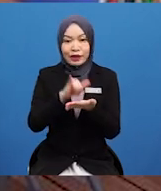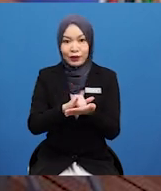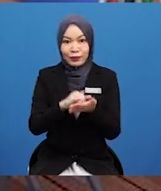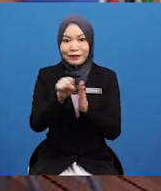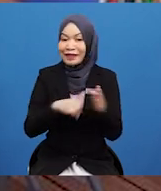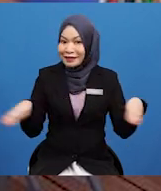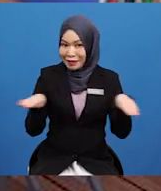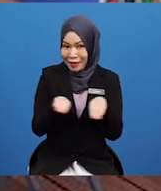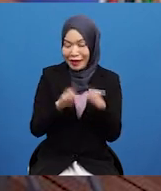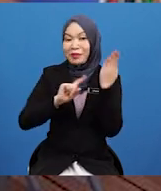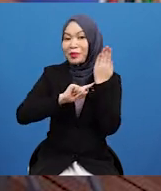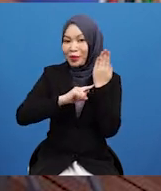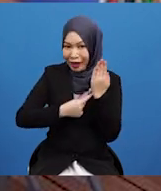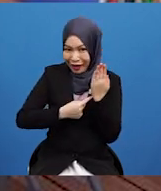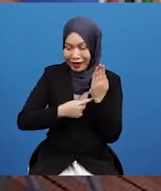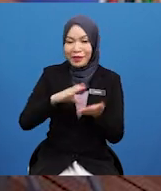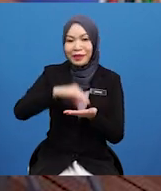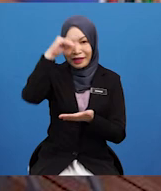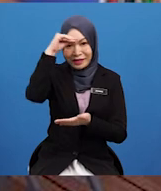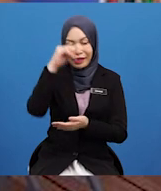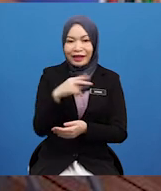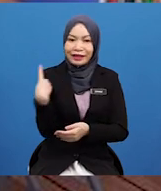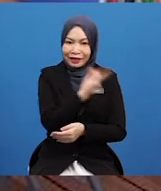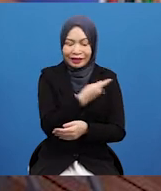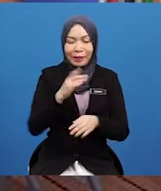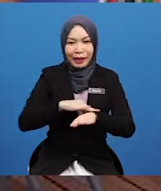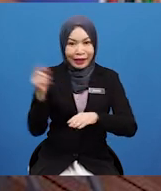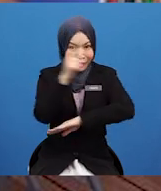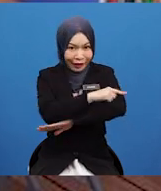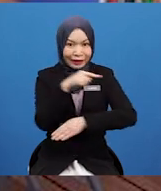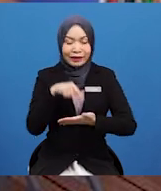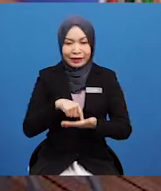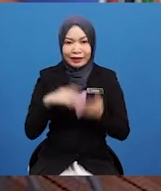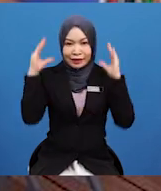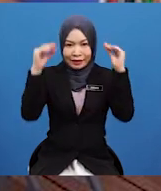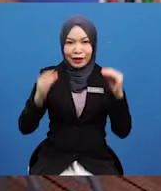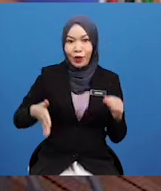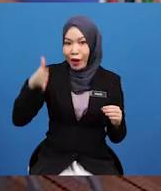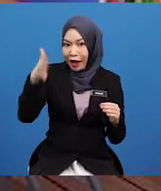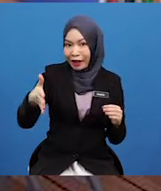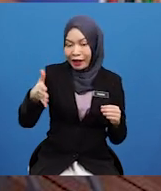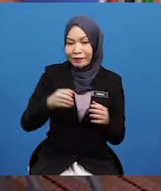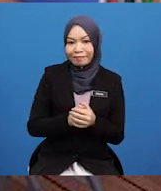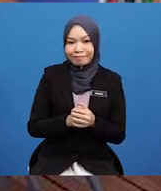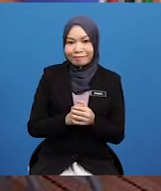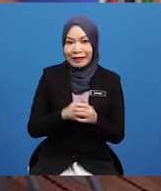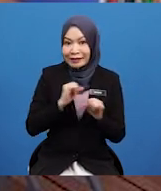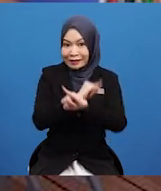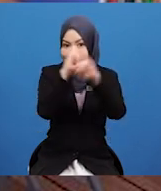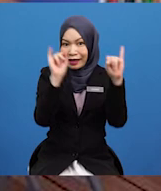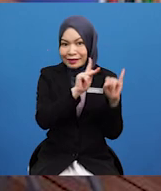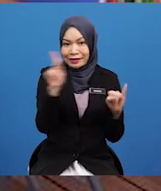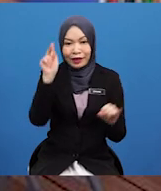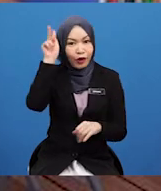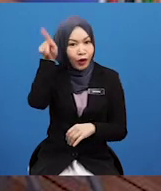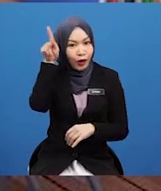Sebagai permulaan pelajaran kita pada hari ini, cikgu akan menghuraikan konsep kata